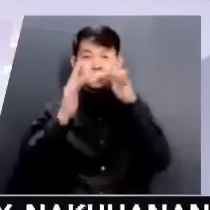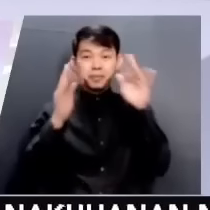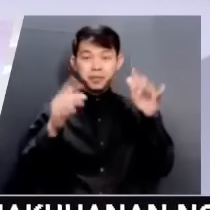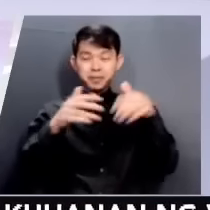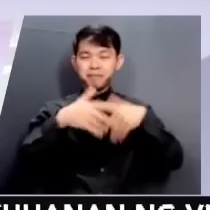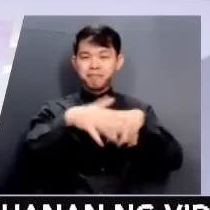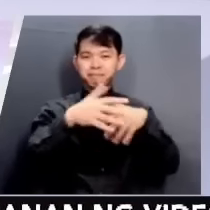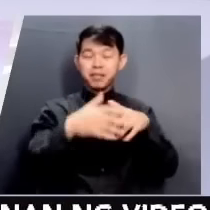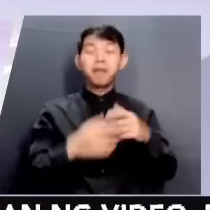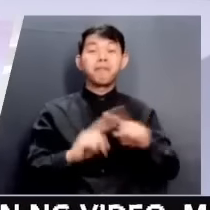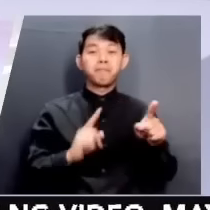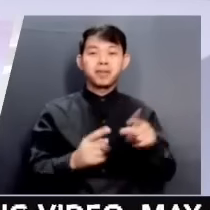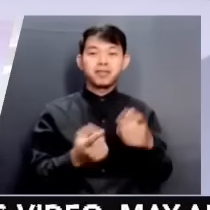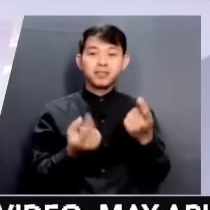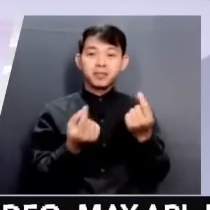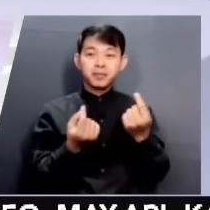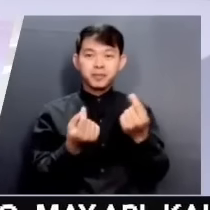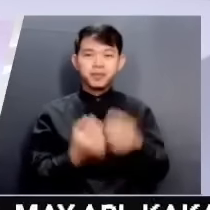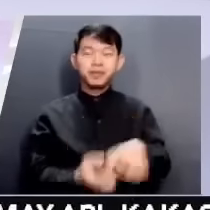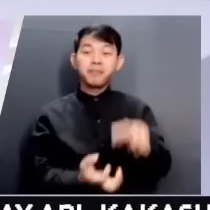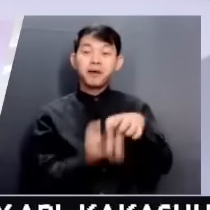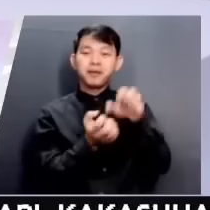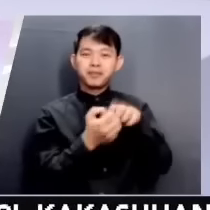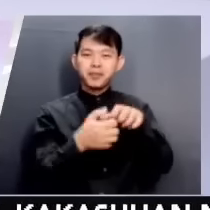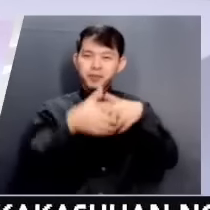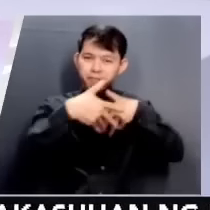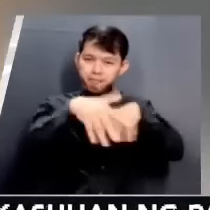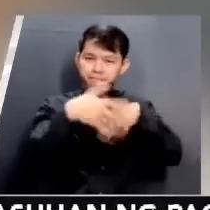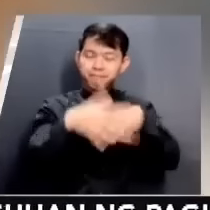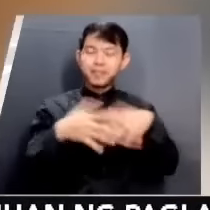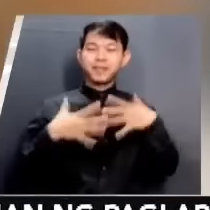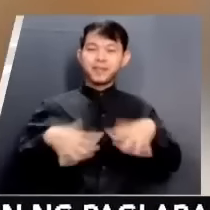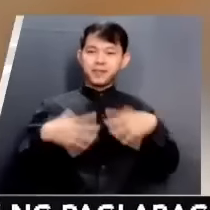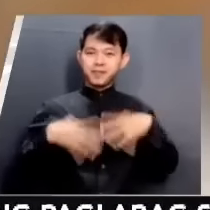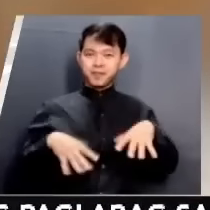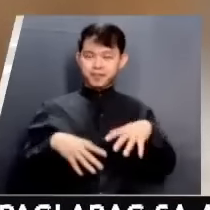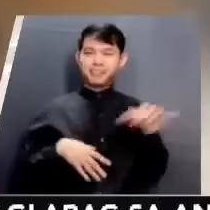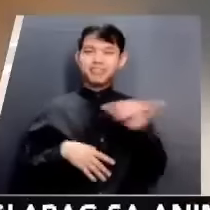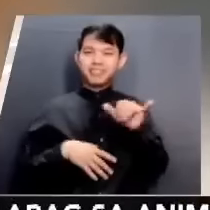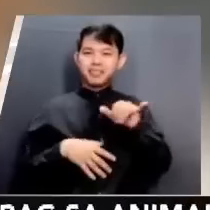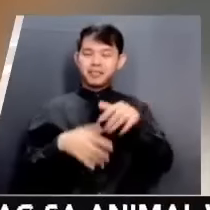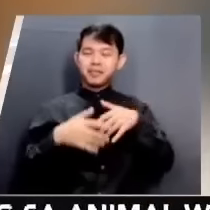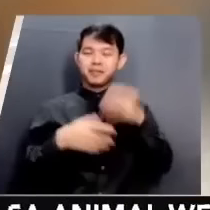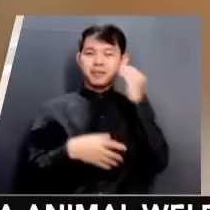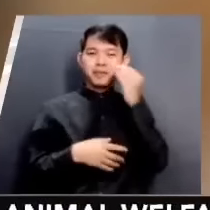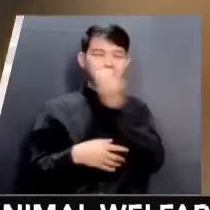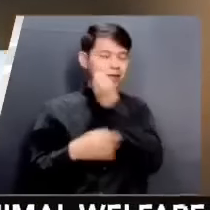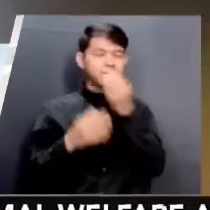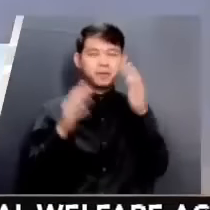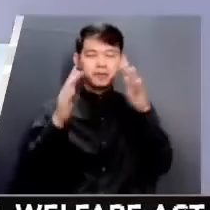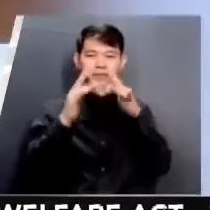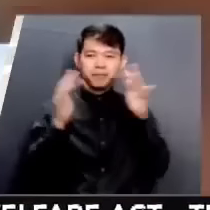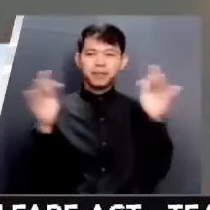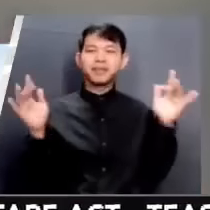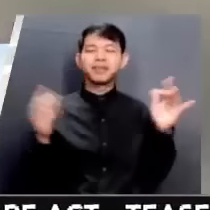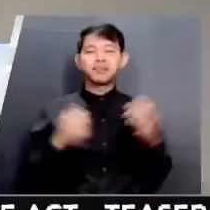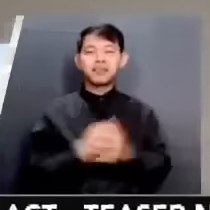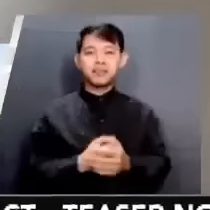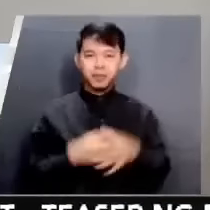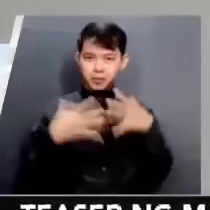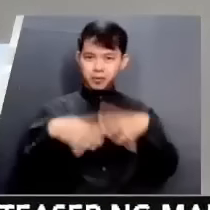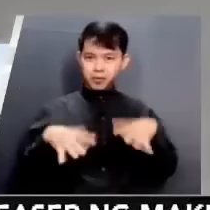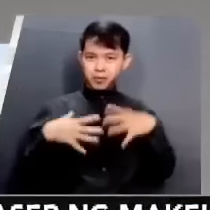ganap dahil sa mga asong nakabihis pansagala. Kumpleto sa corona at ball gown ang dalawang fur babies na yan